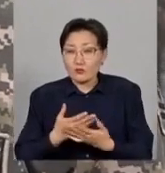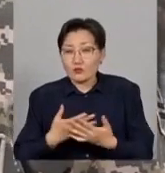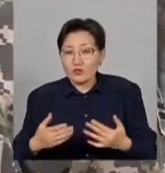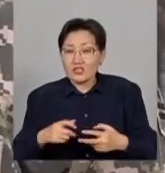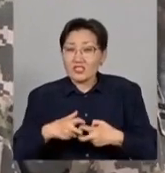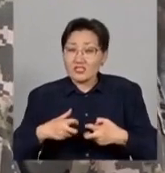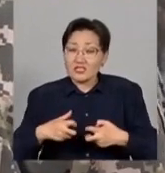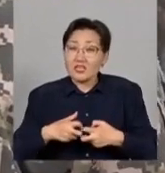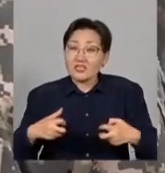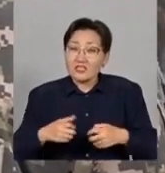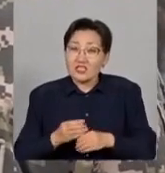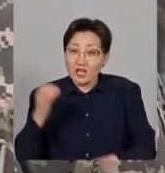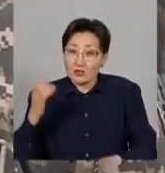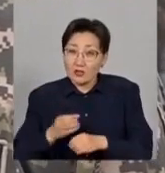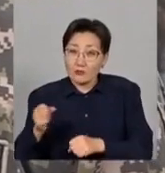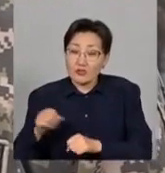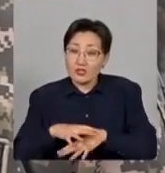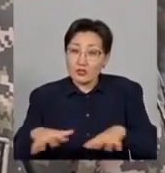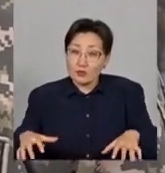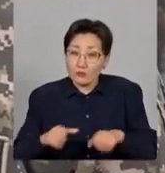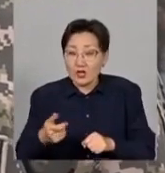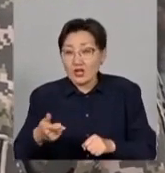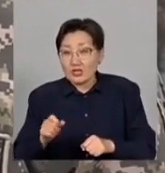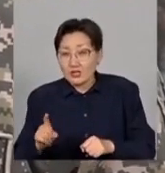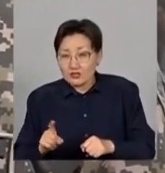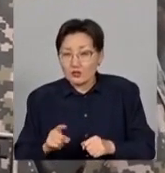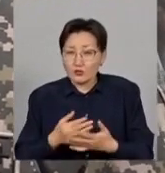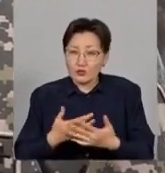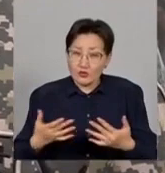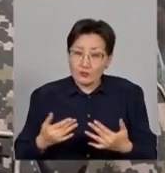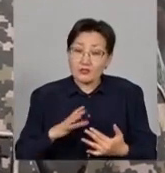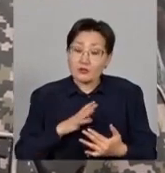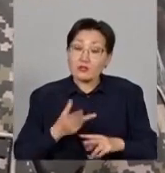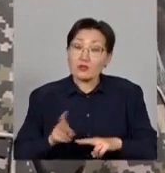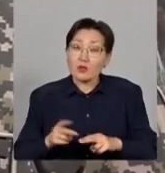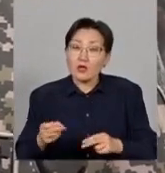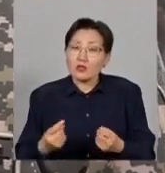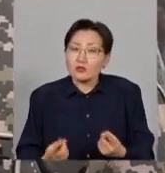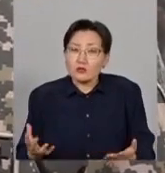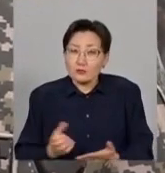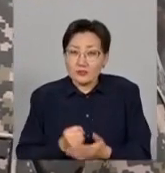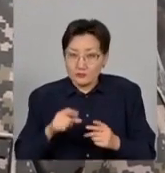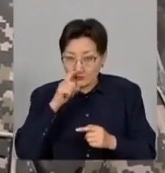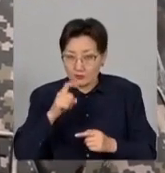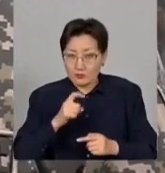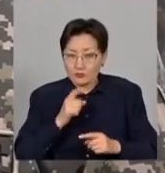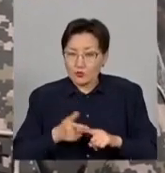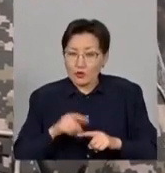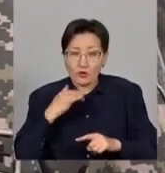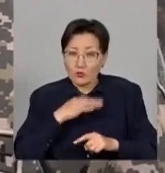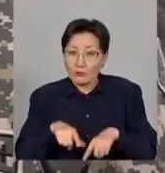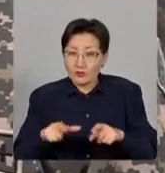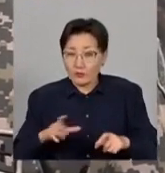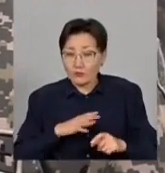резинке таяқтарын алып шабуылдады. Көз жасаурататын жарық шу гранаталары болды. Бұл жарақтарды қайдан алғаны түсініксіз. Олар өте көп еді.